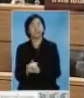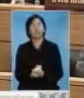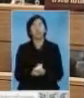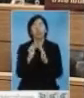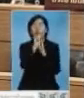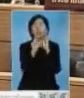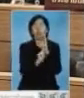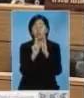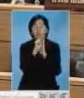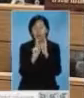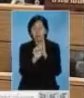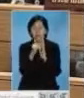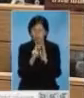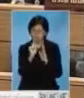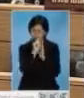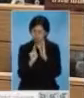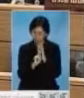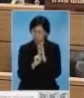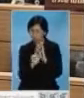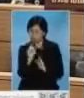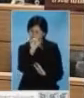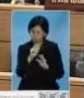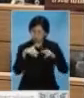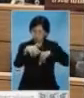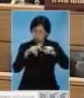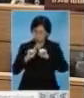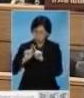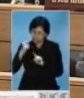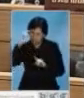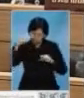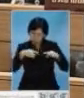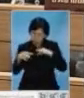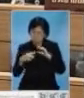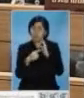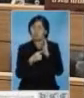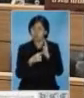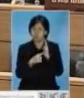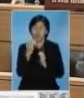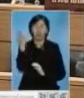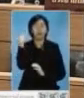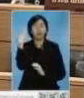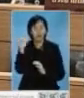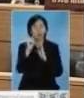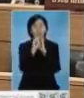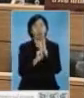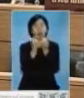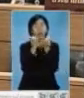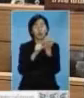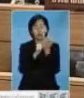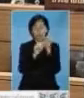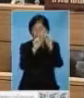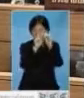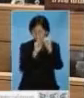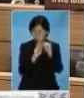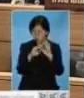ายที่มินเมขัดแย้งความคิดเห็นของประชาชนไม่ตรงกันอย่างเช่นกรณีที่มีการร่างรัฐธรรมนูญทั้งฉบับ